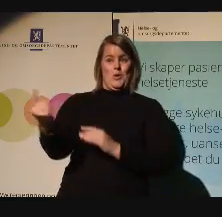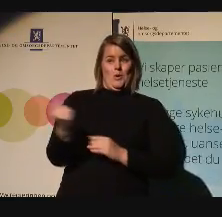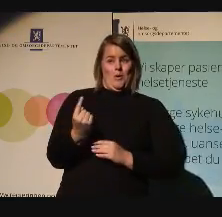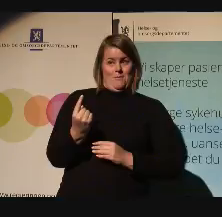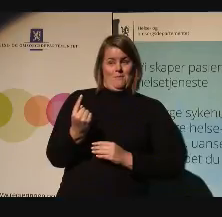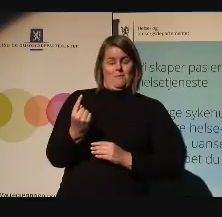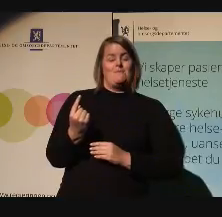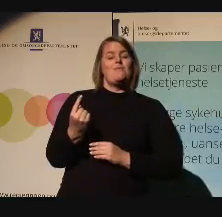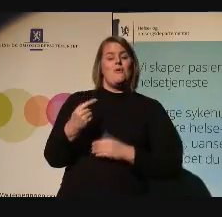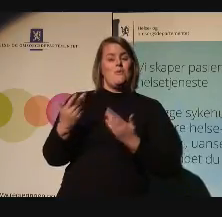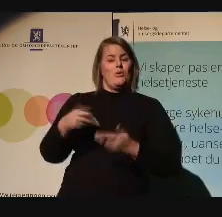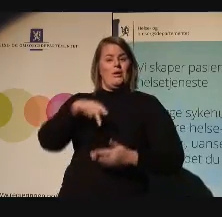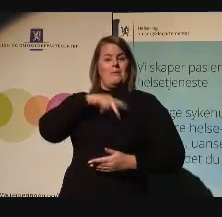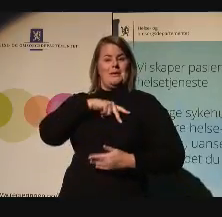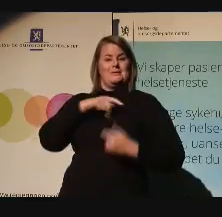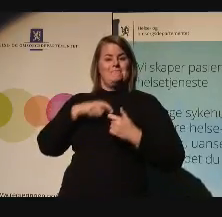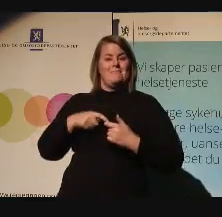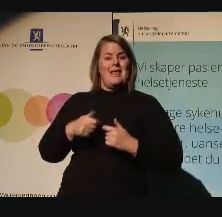pasientsikkerhetspris for leder i